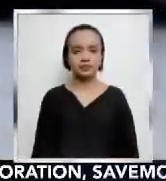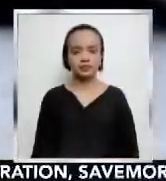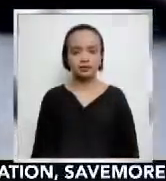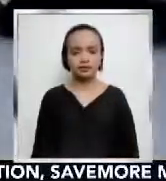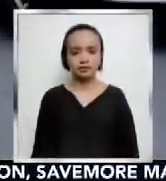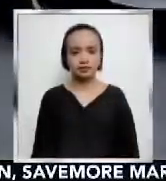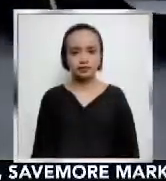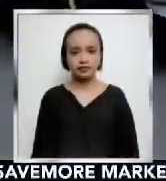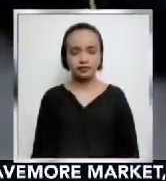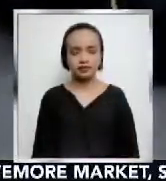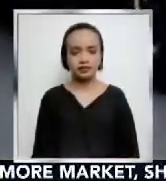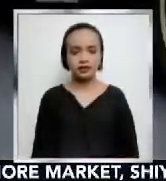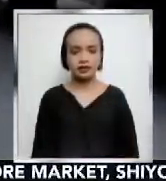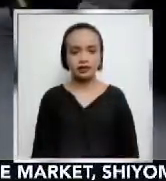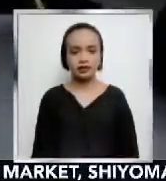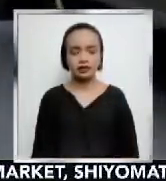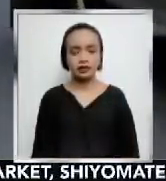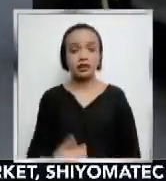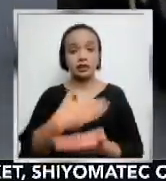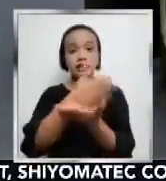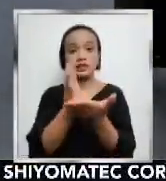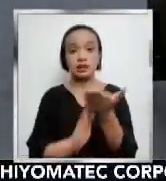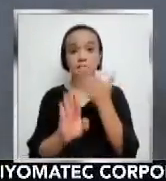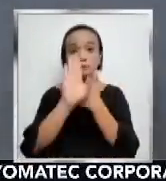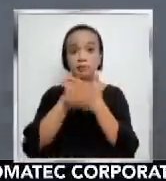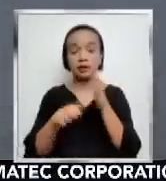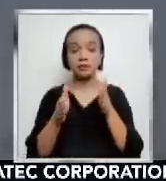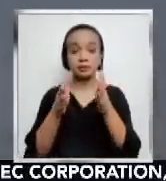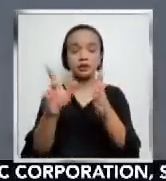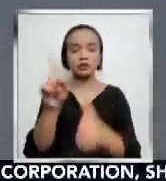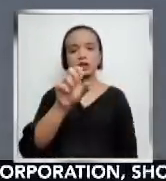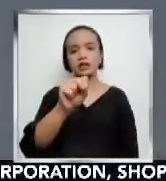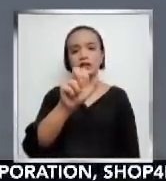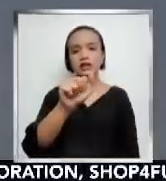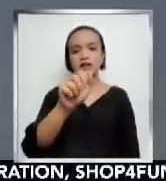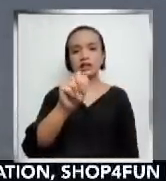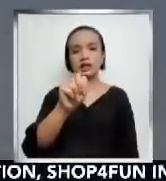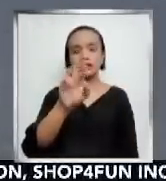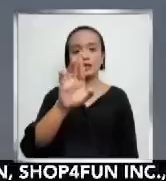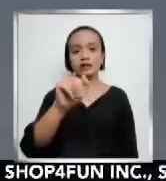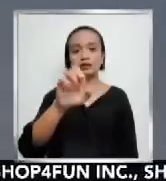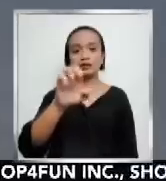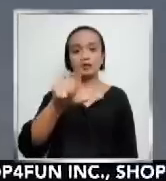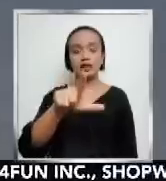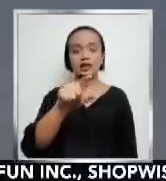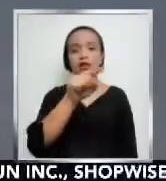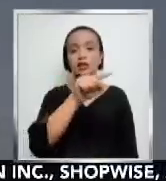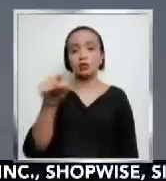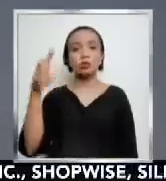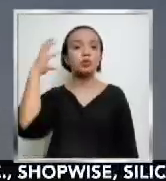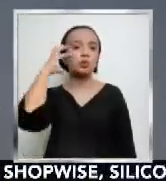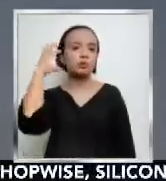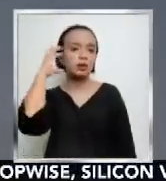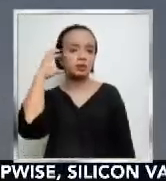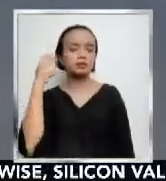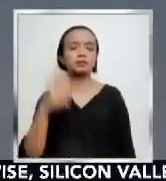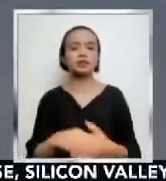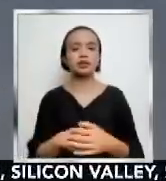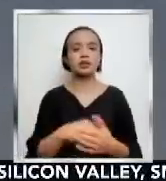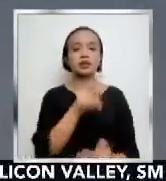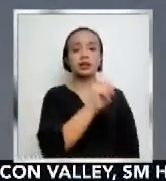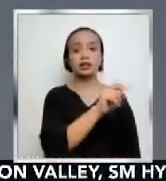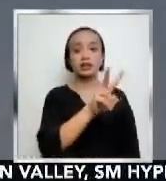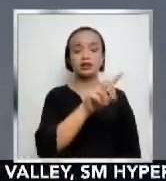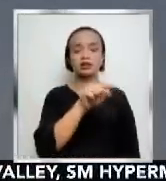Ilan sa mga rutang ibabalik sa dati yung San Rafael Rodriguez Rizal papuntang Cubao Central Terminal, Novaliches MRT North